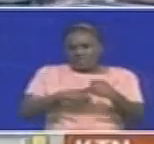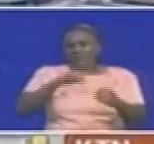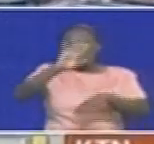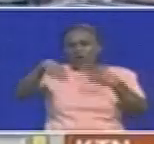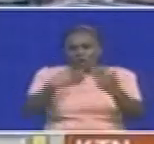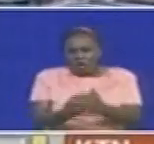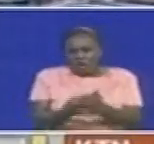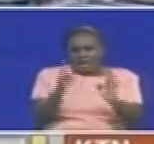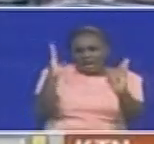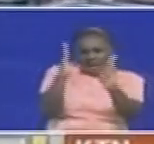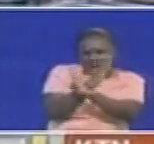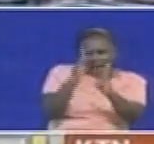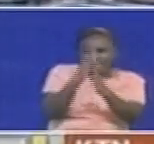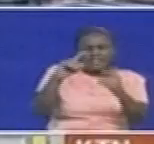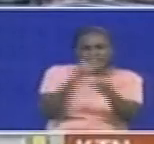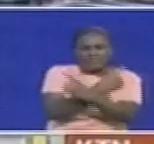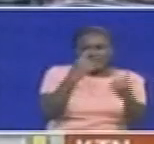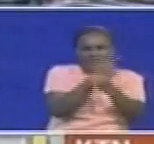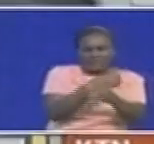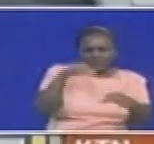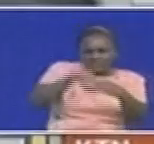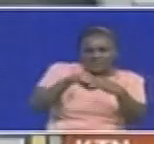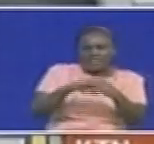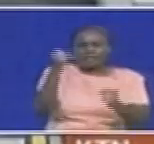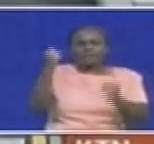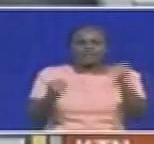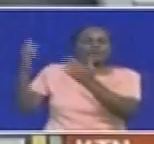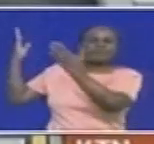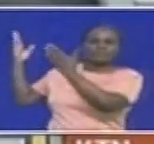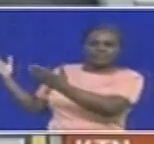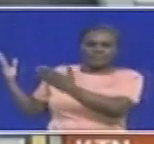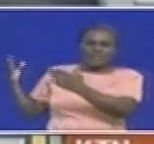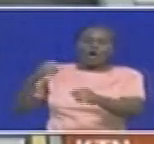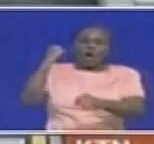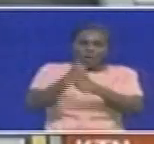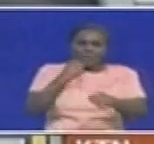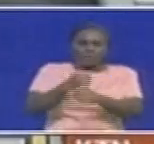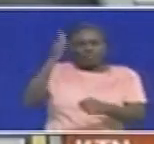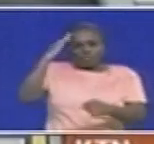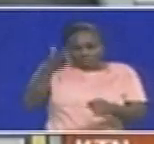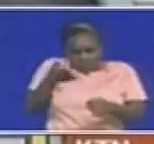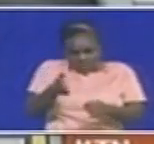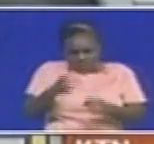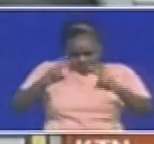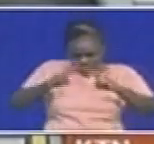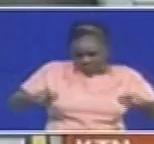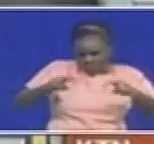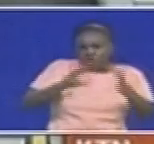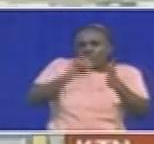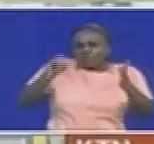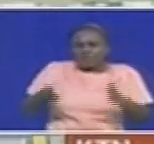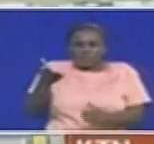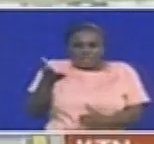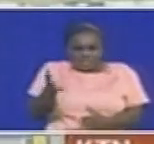yakiwa yamefichwa katika sehemu mbalimbali ndani ya gari hili. Operesheni ya kutambua, kutibua na kuondoa silaha